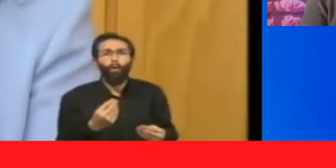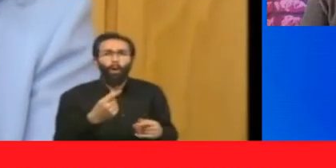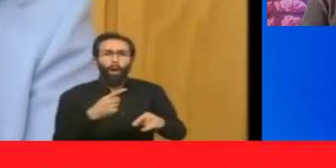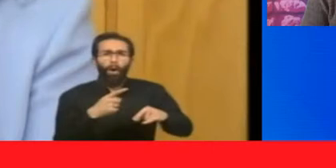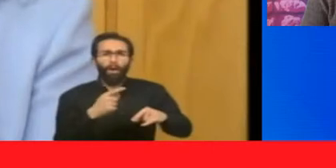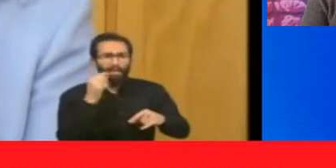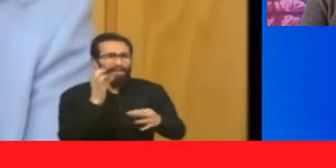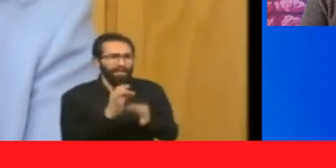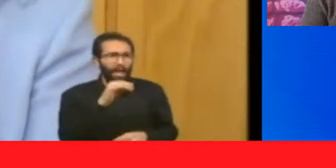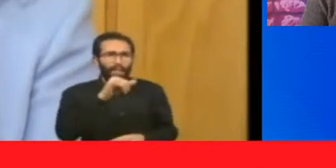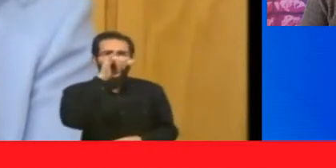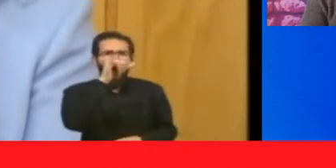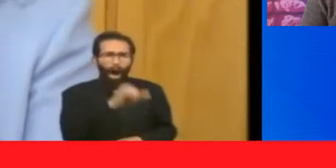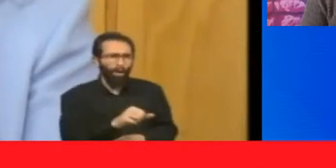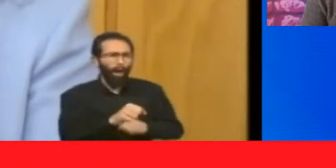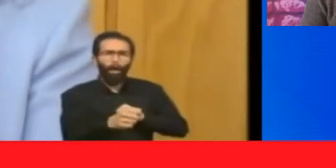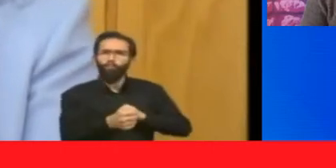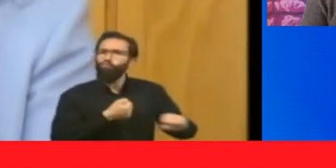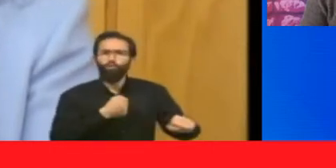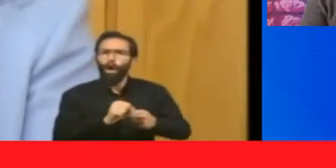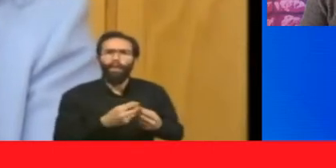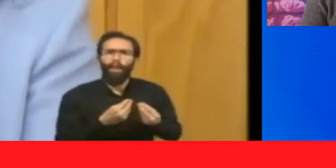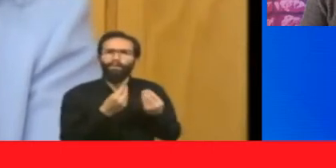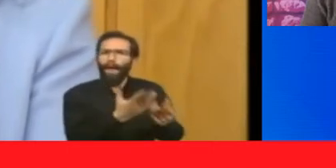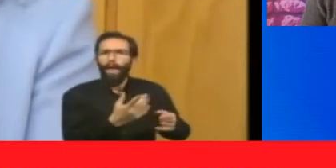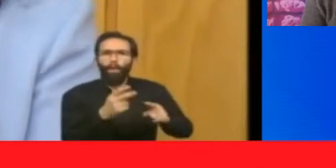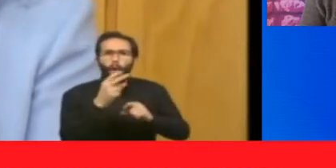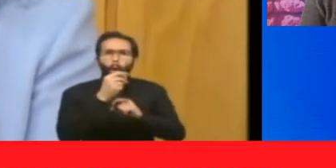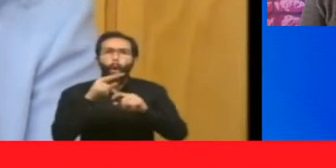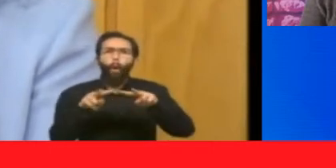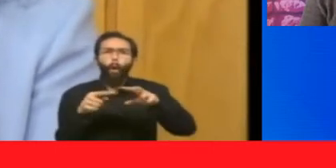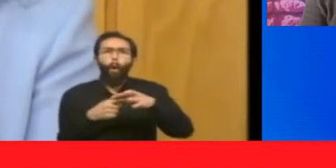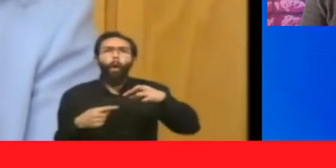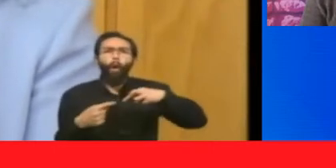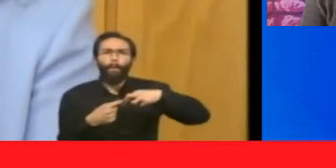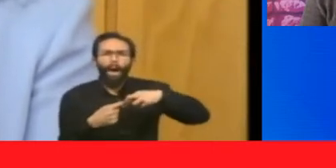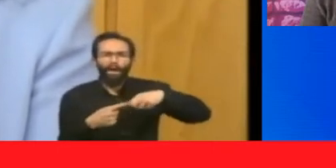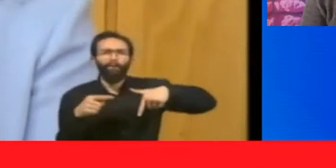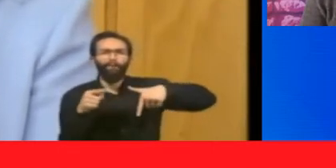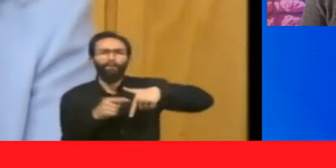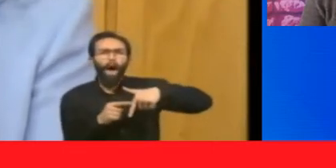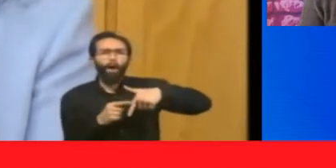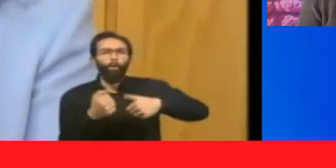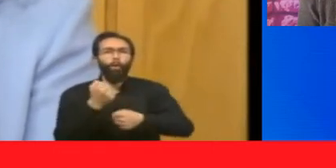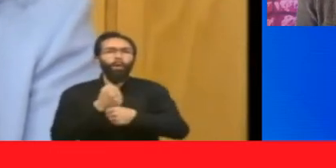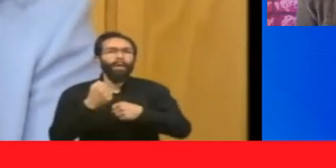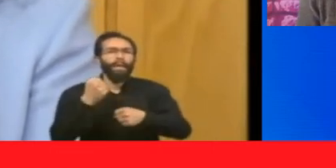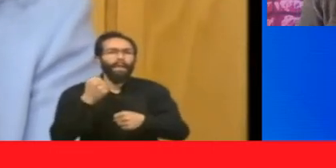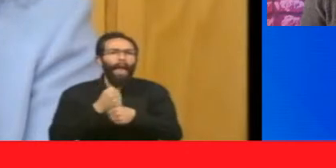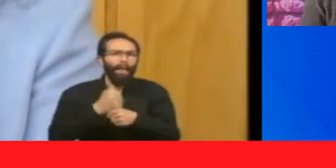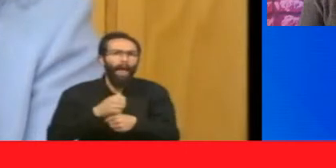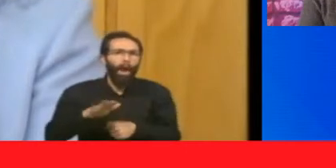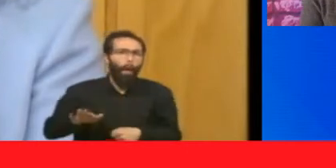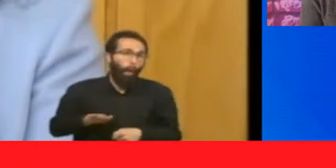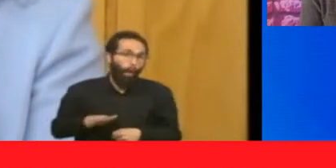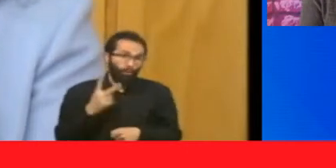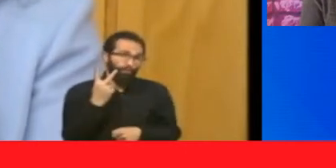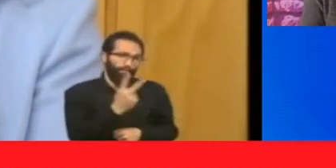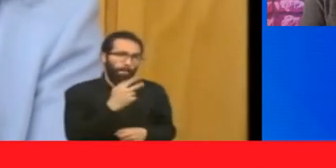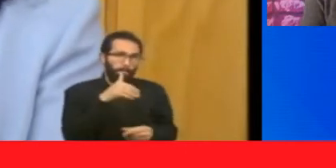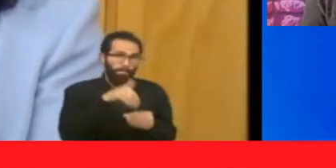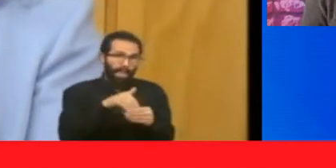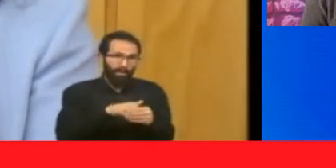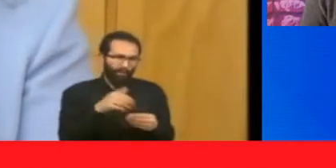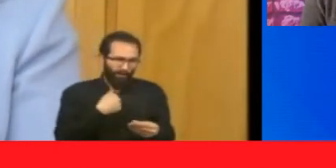veren Ömer Faruk Gergerlioğlu arkadaşımızın vekilliğini düşürmek, sabah namazında hukuksuzca